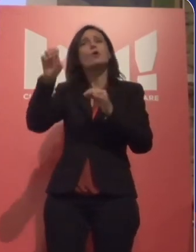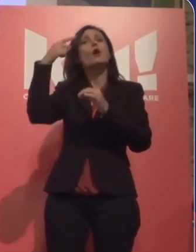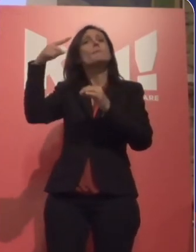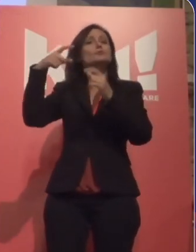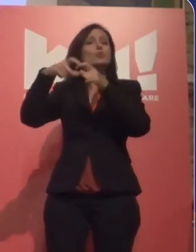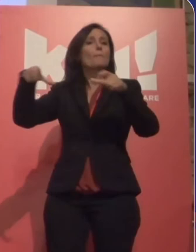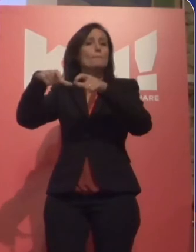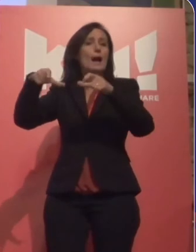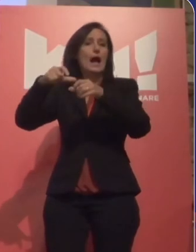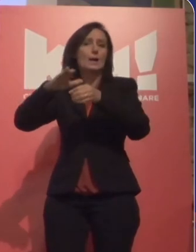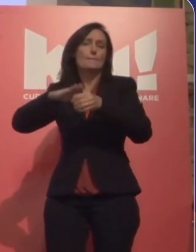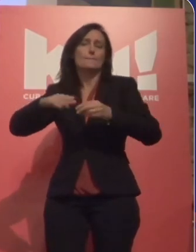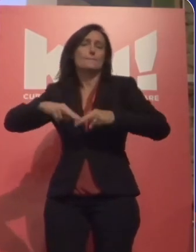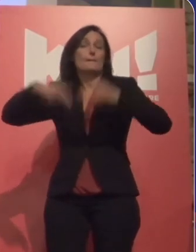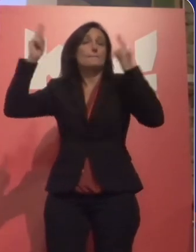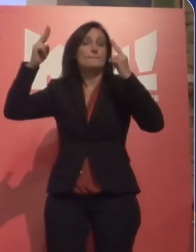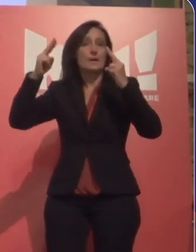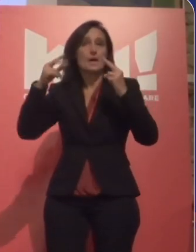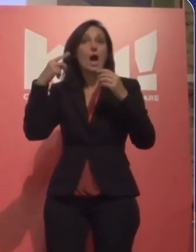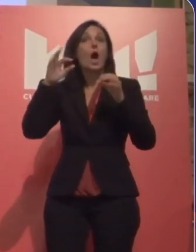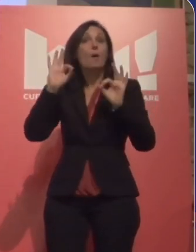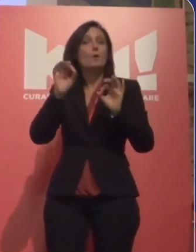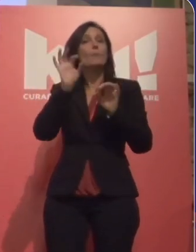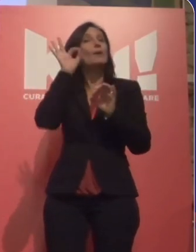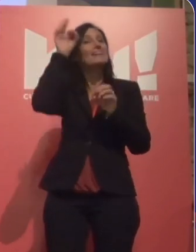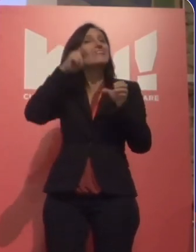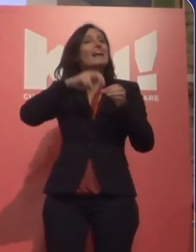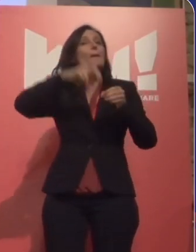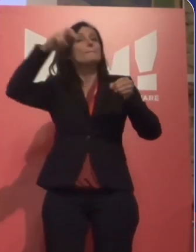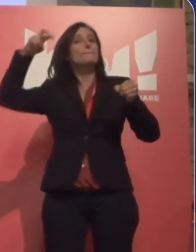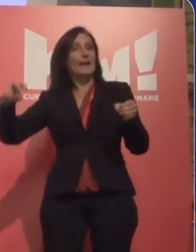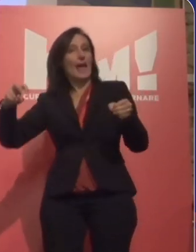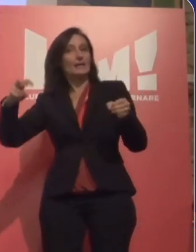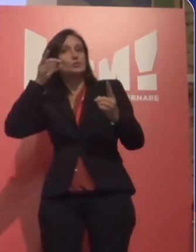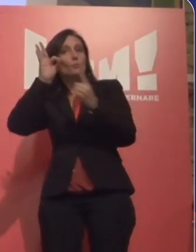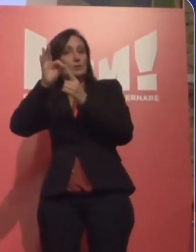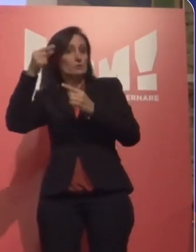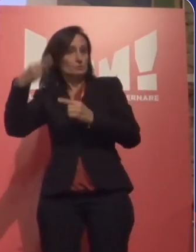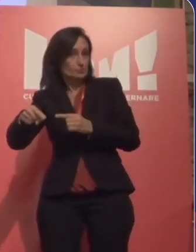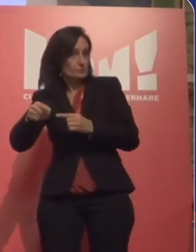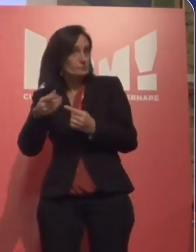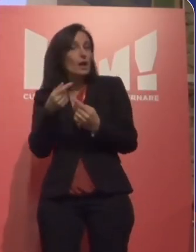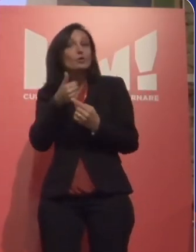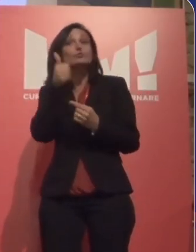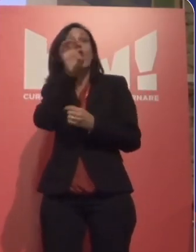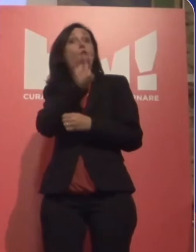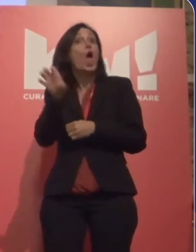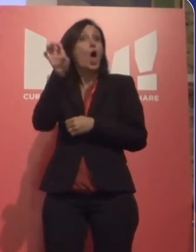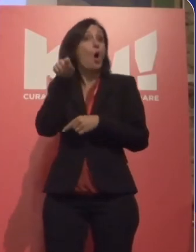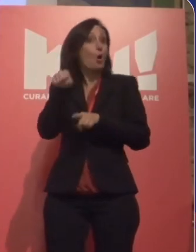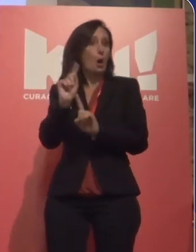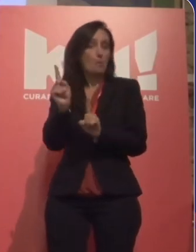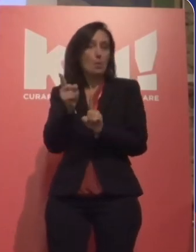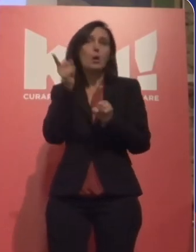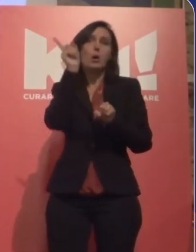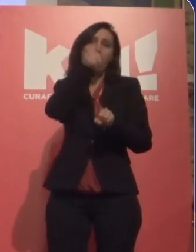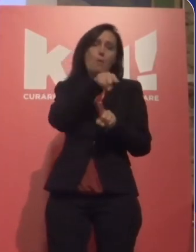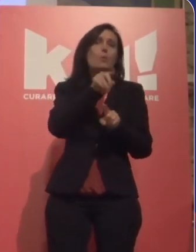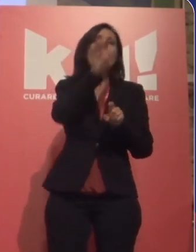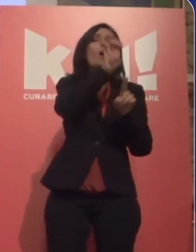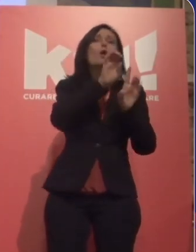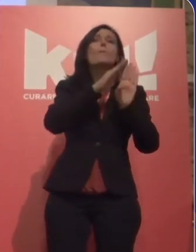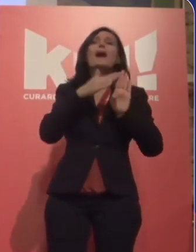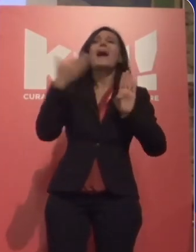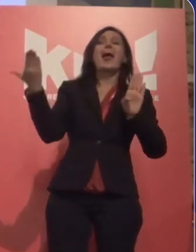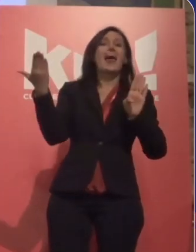sita è questo ma non è stata solo una tendenza europea e anche quello che avviene nella parte di est europeo